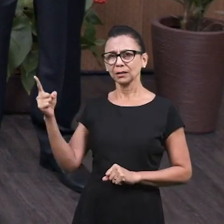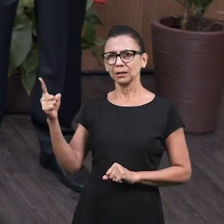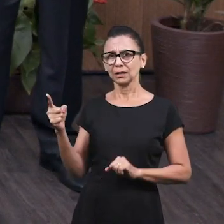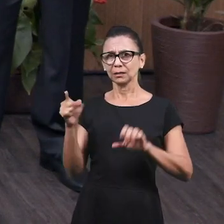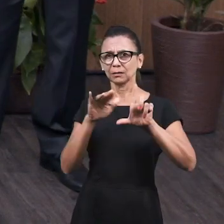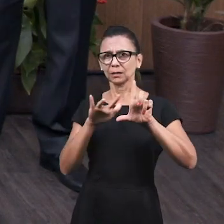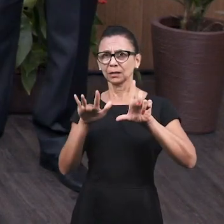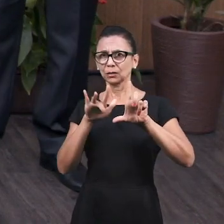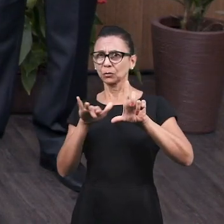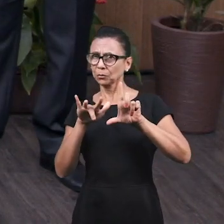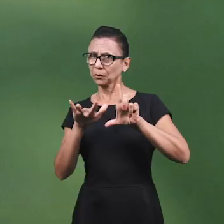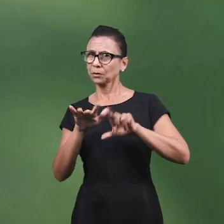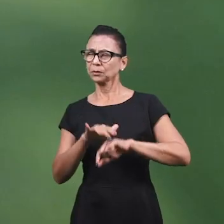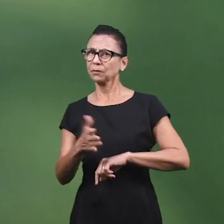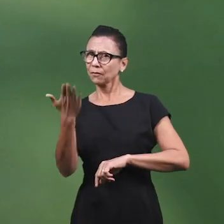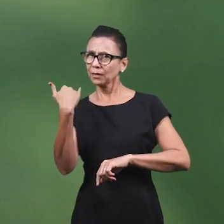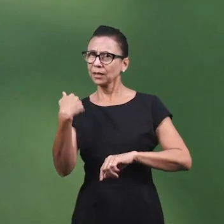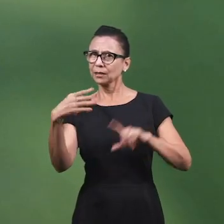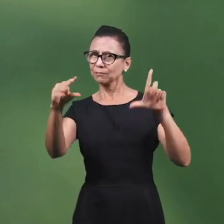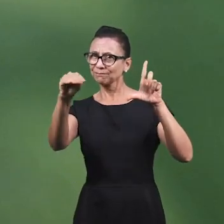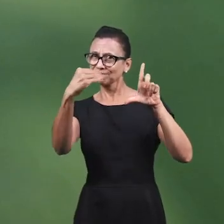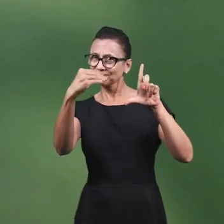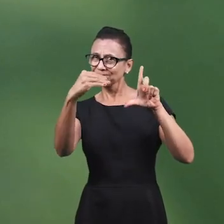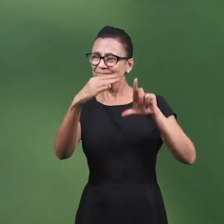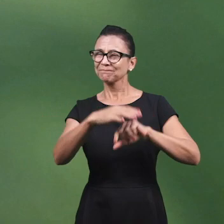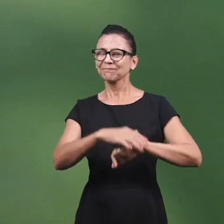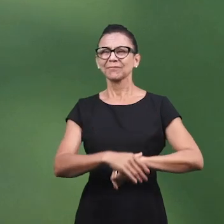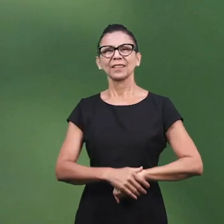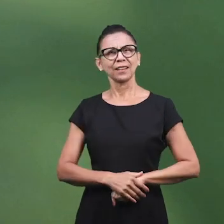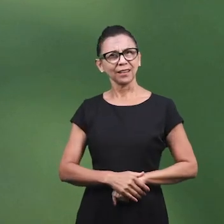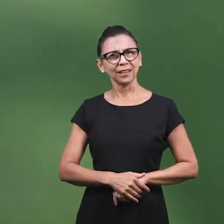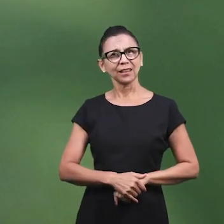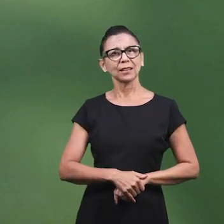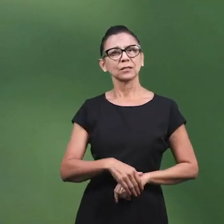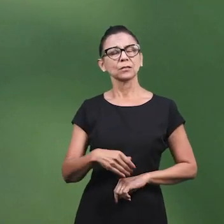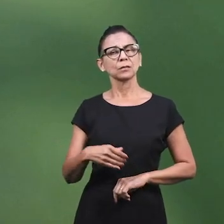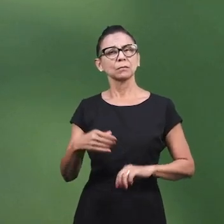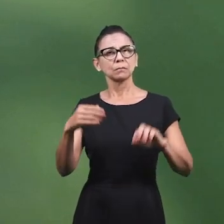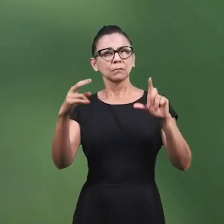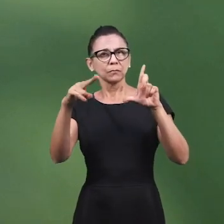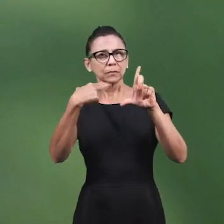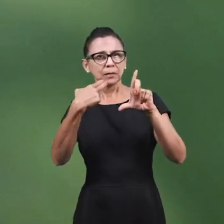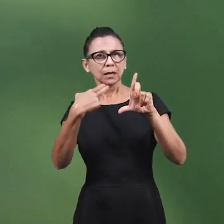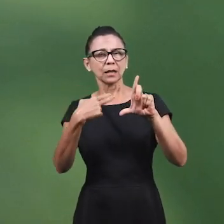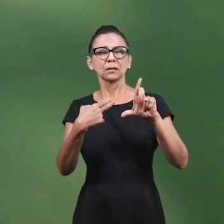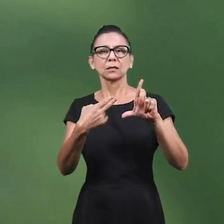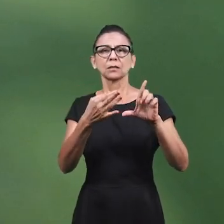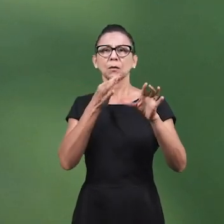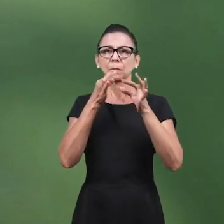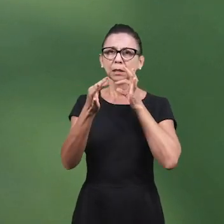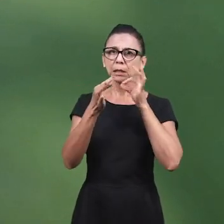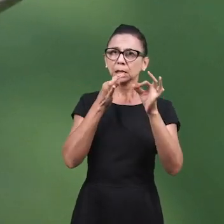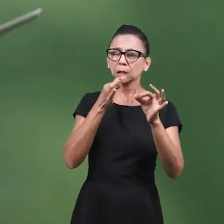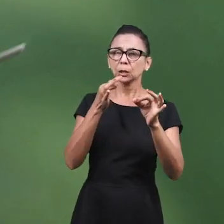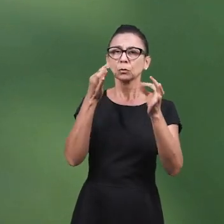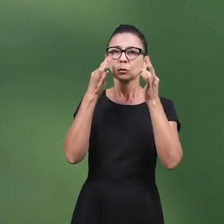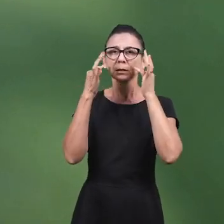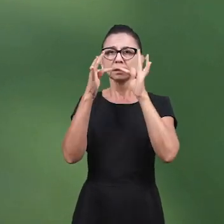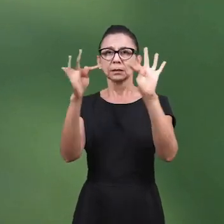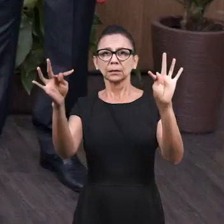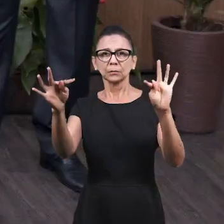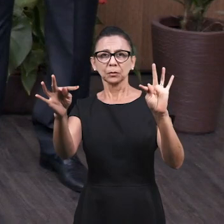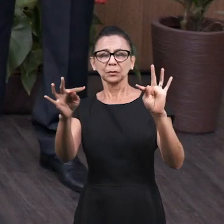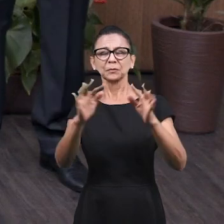этот момент на экране появился QR-код. Присылайте нам ваши послания, участвуйте, пишите